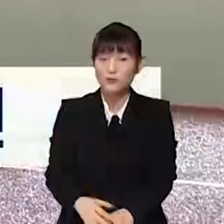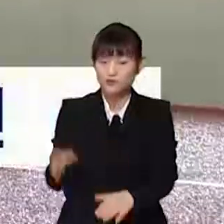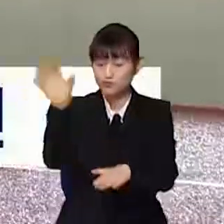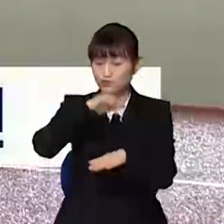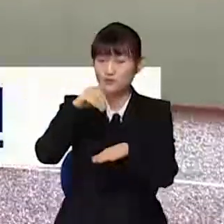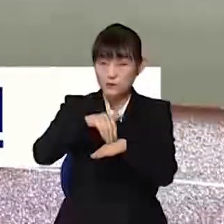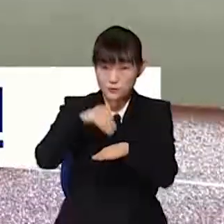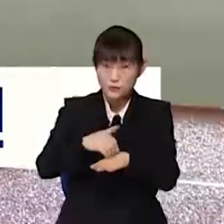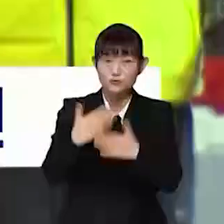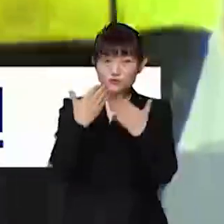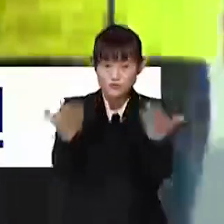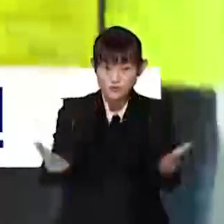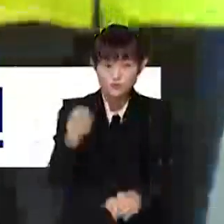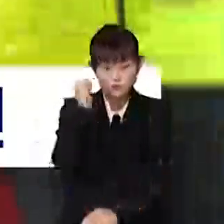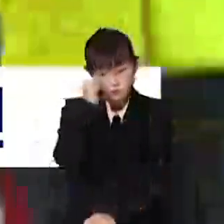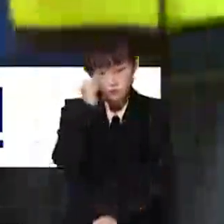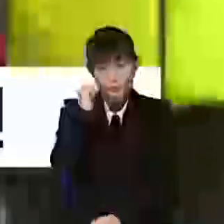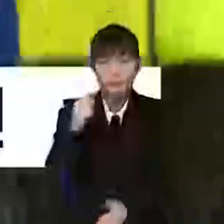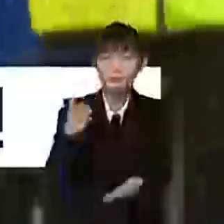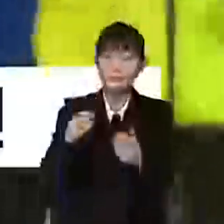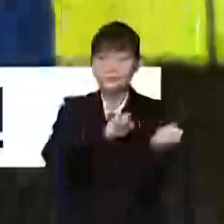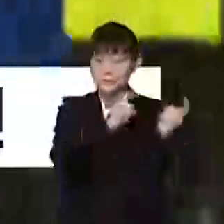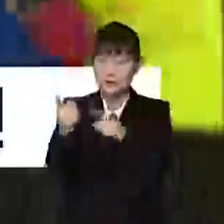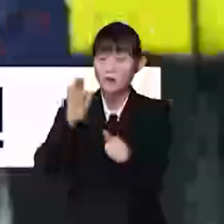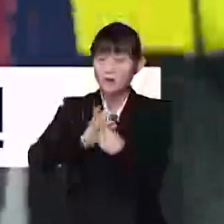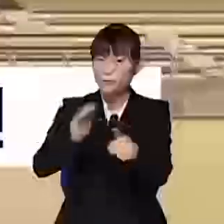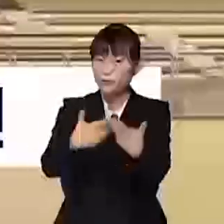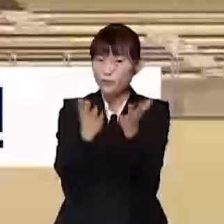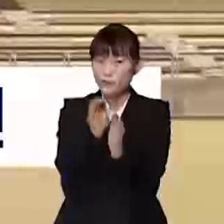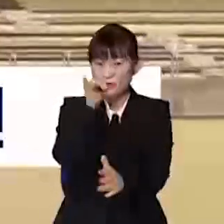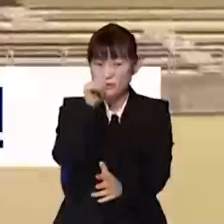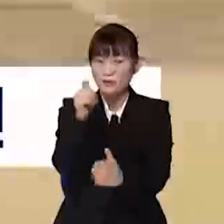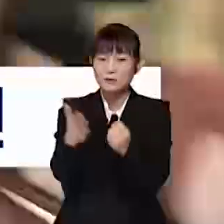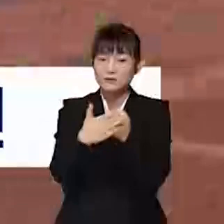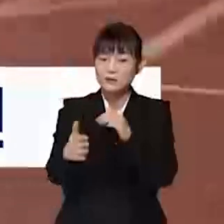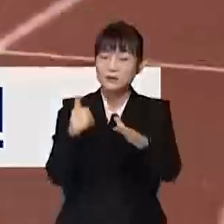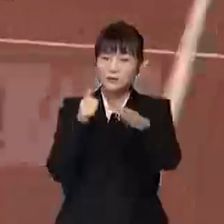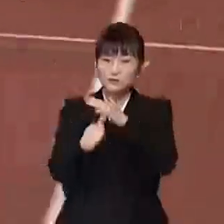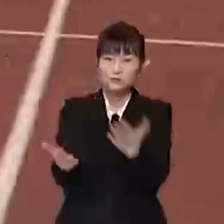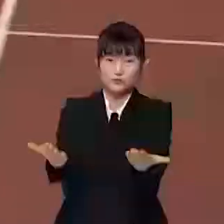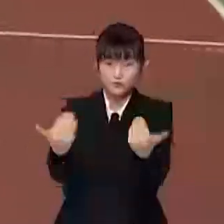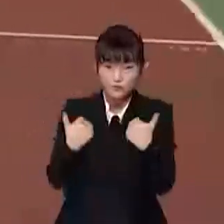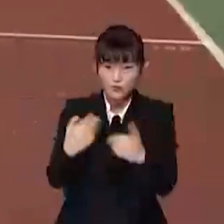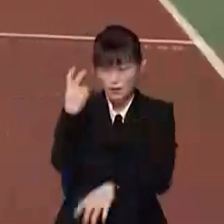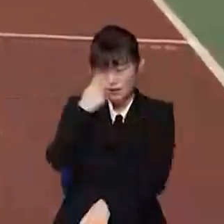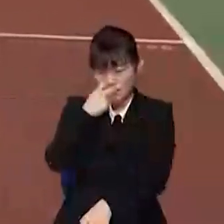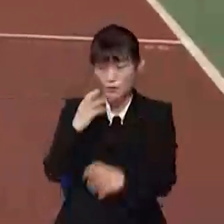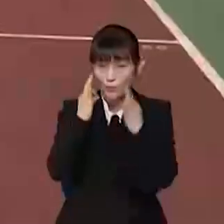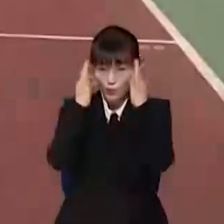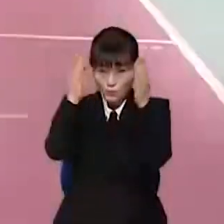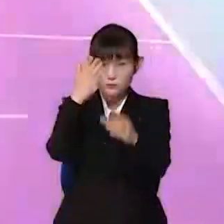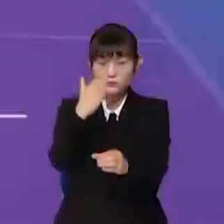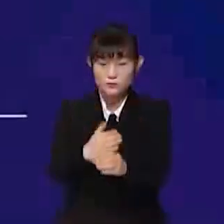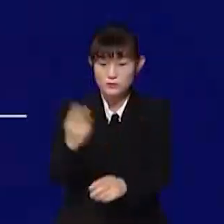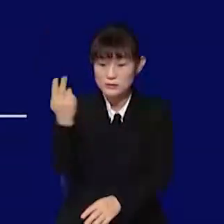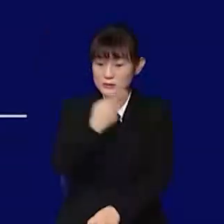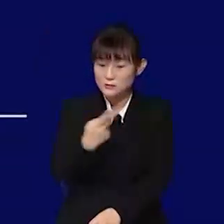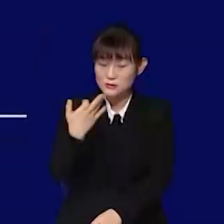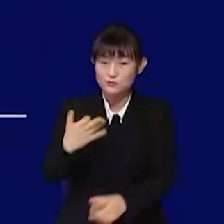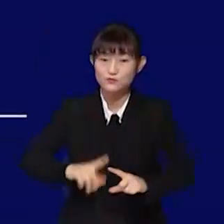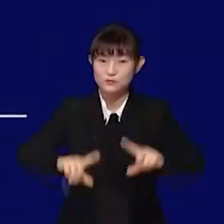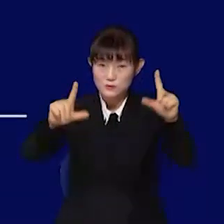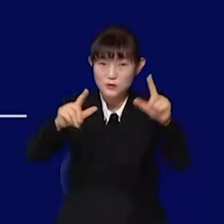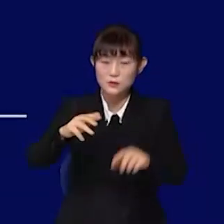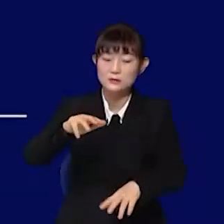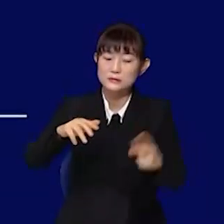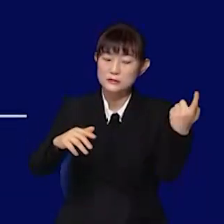물론 숙소와 전문 재활팀까지 지원해 선수단 유치와 관리에 힘을 쏟고 있습니다. 2019년